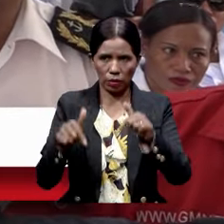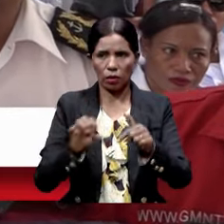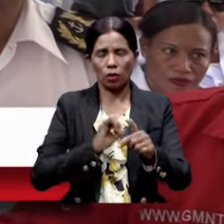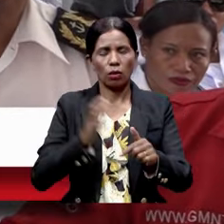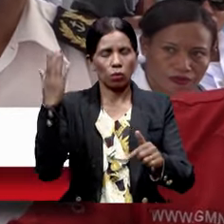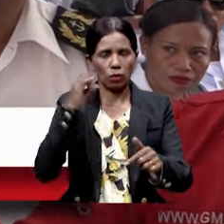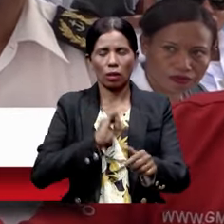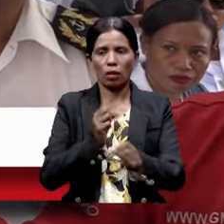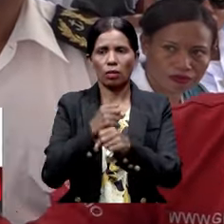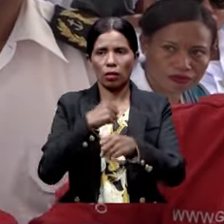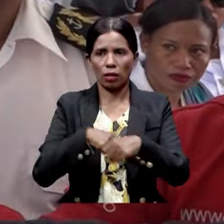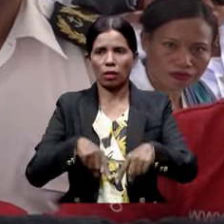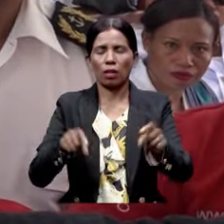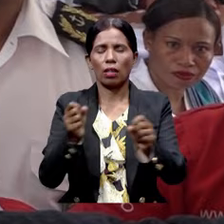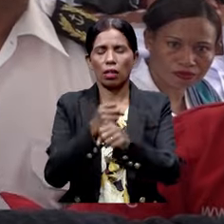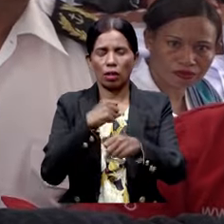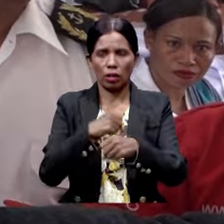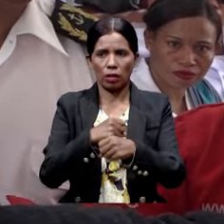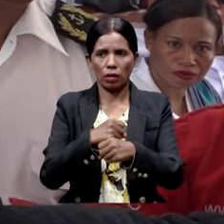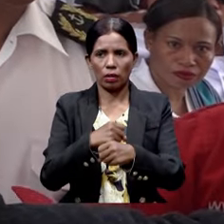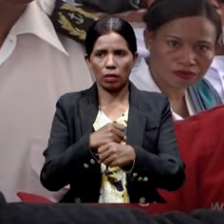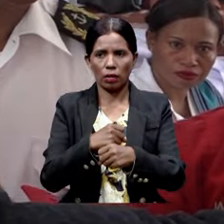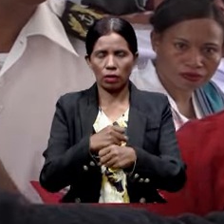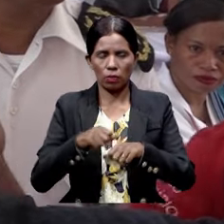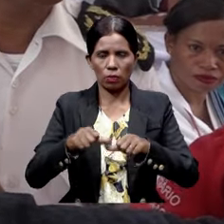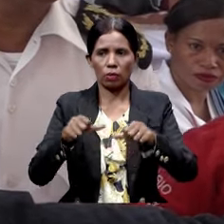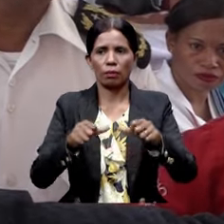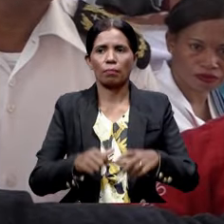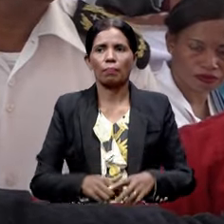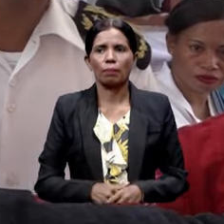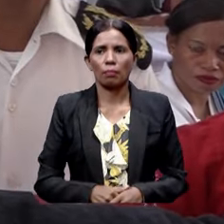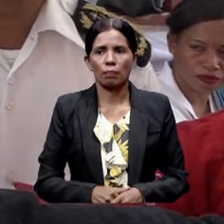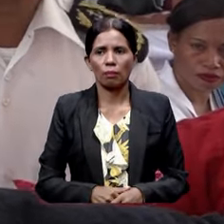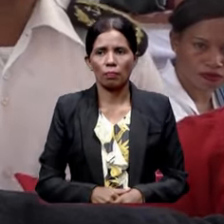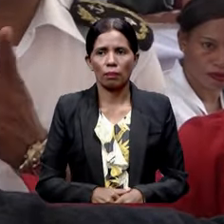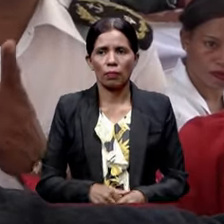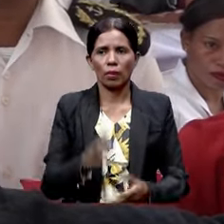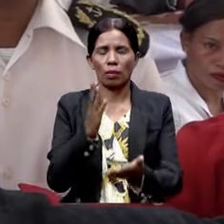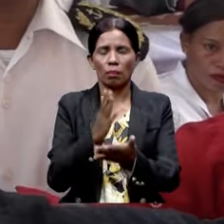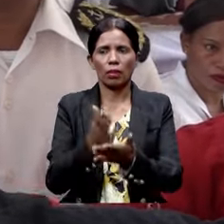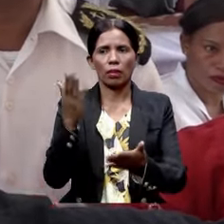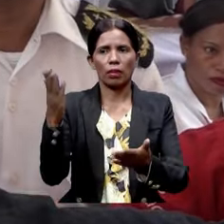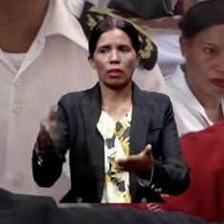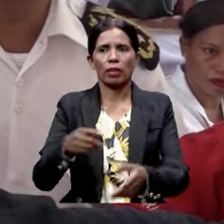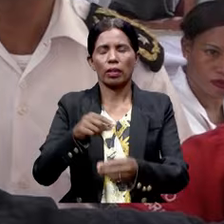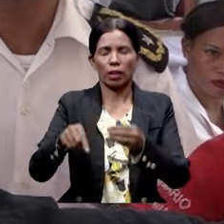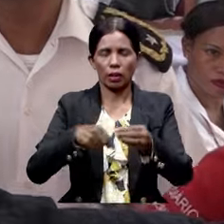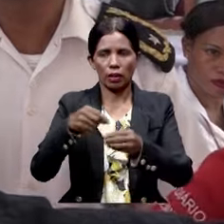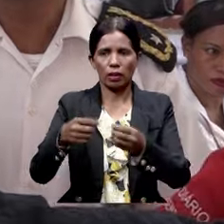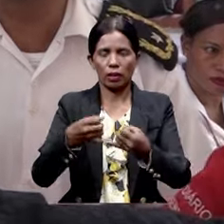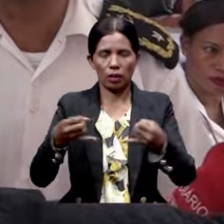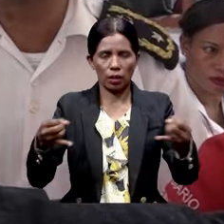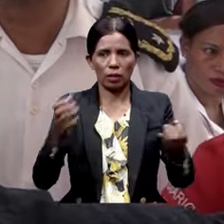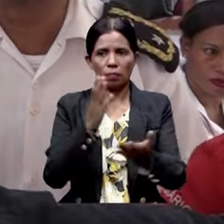men ulu khau mak balansa por tras se de mata kan wo para den kisi kisi tali ba ya be besere sene